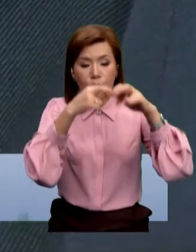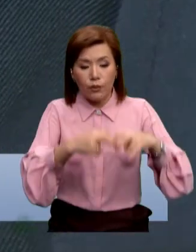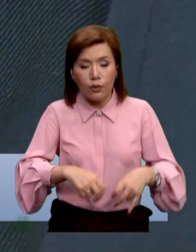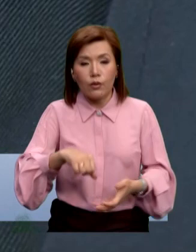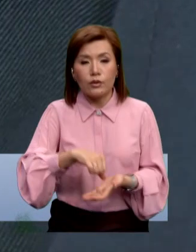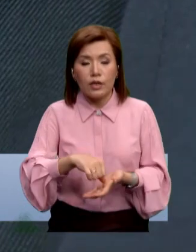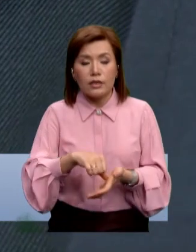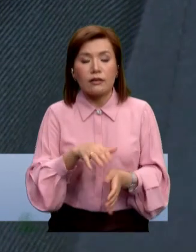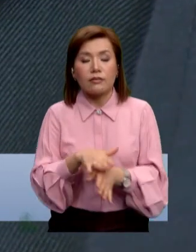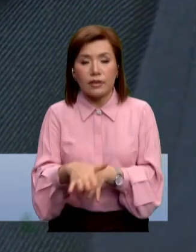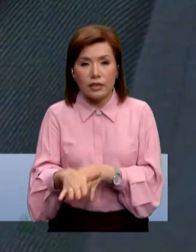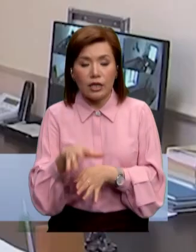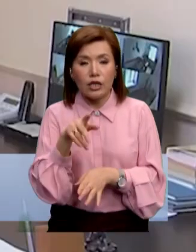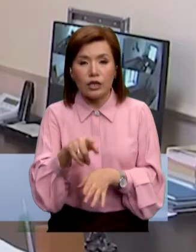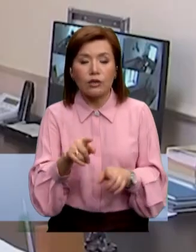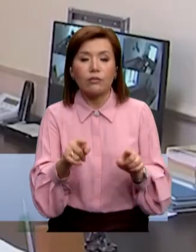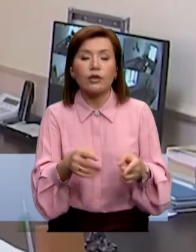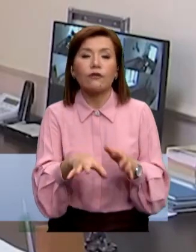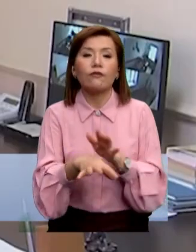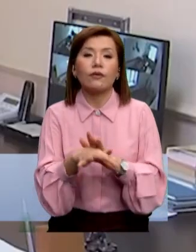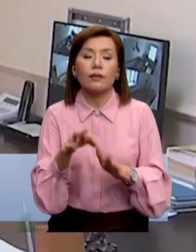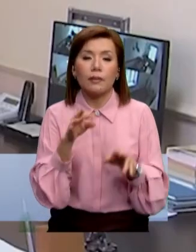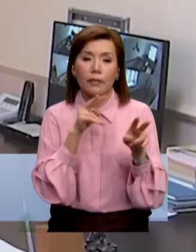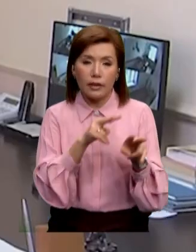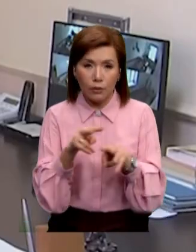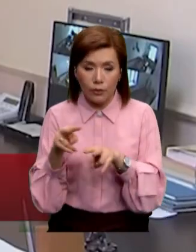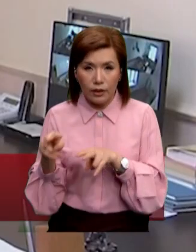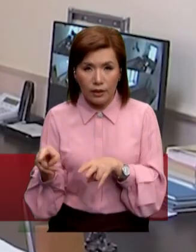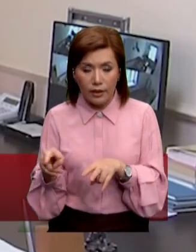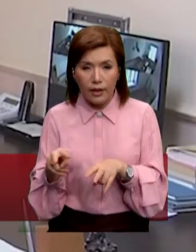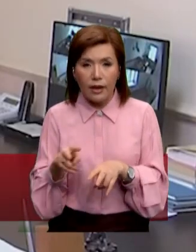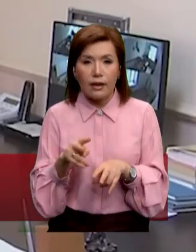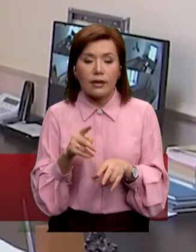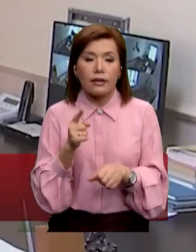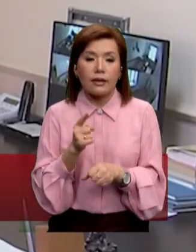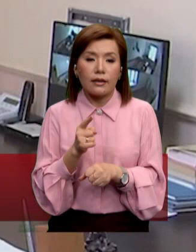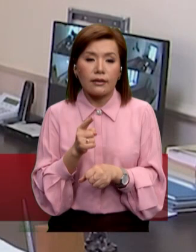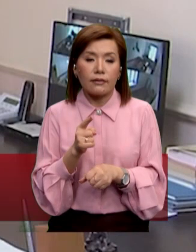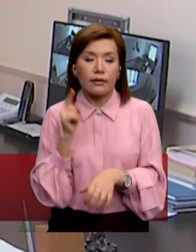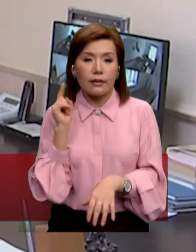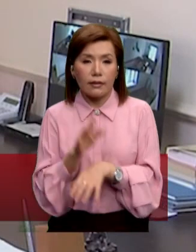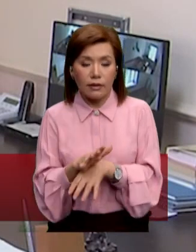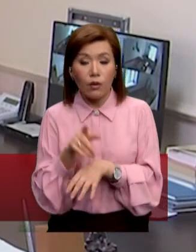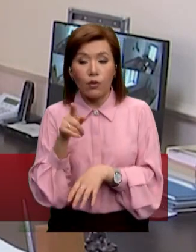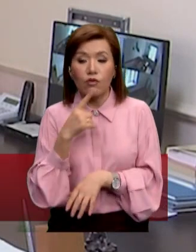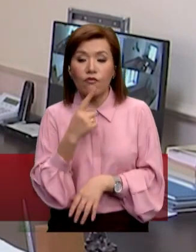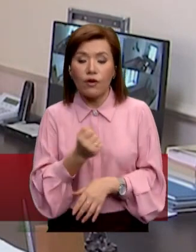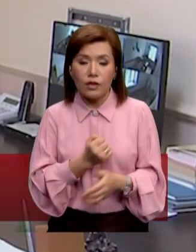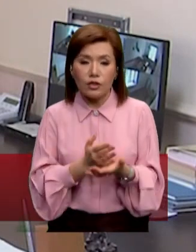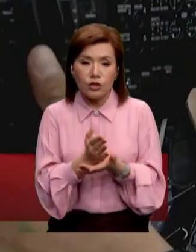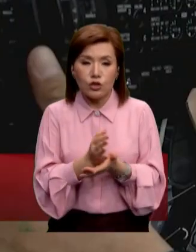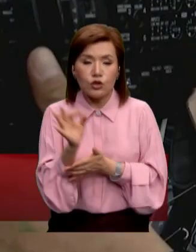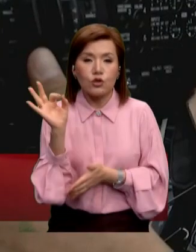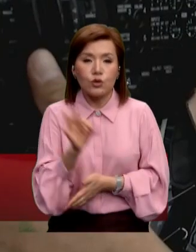участников процесса мера пресечения выбрана под наблюдение командование части так как он является военнослужащим